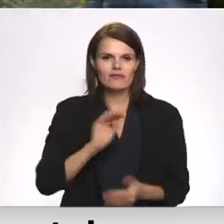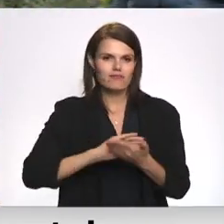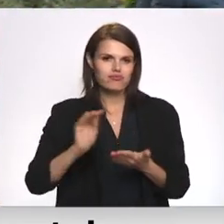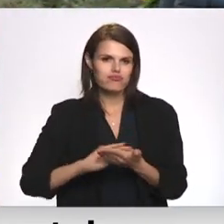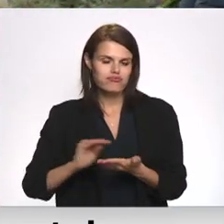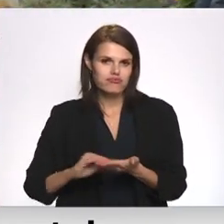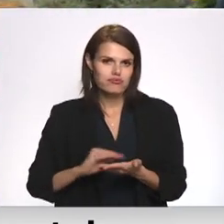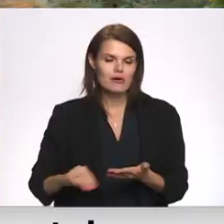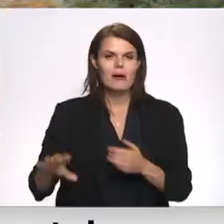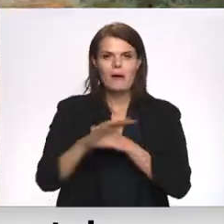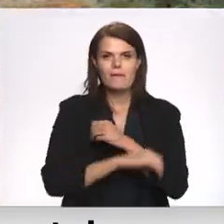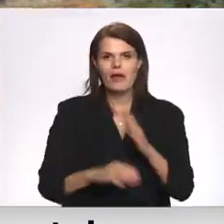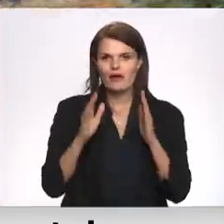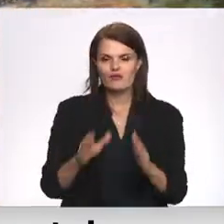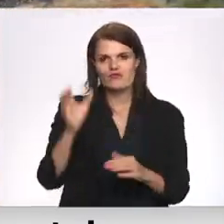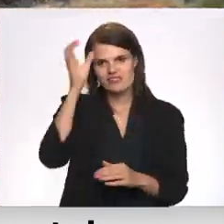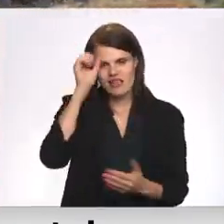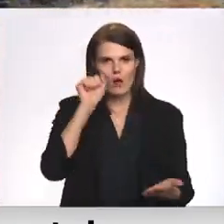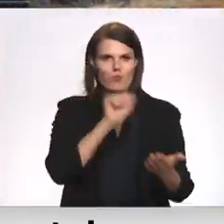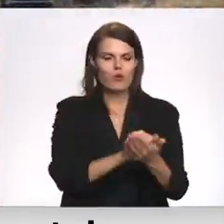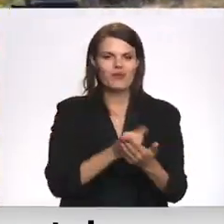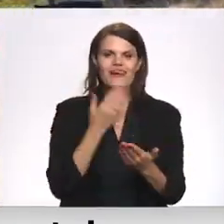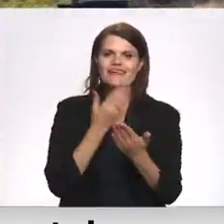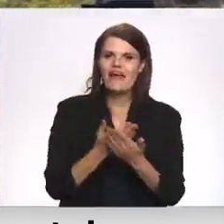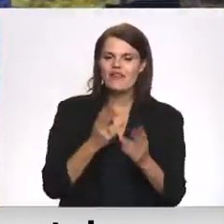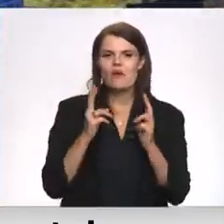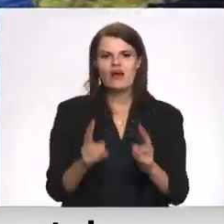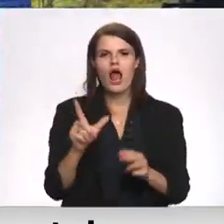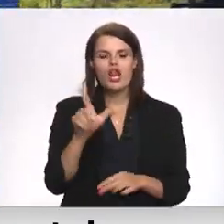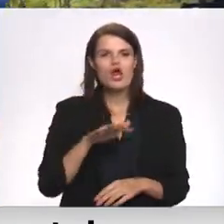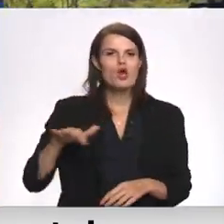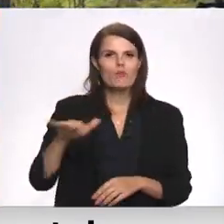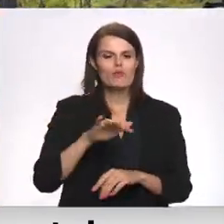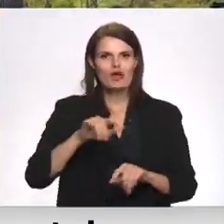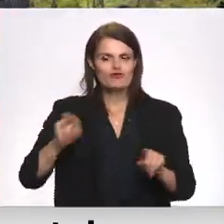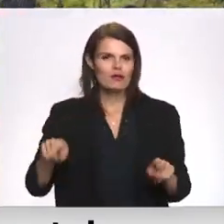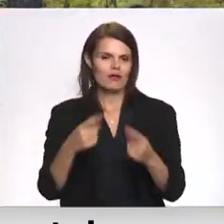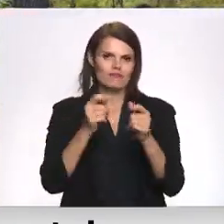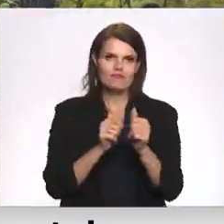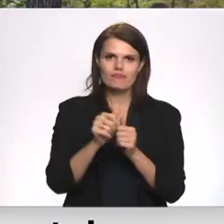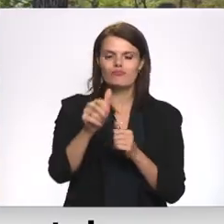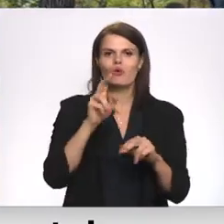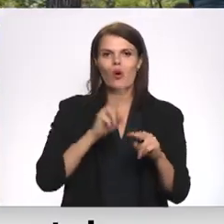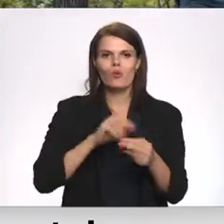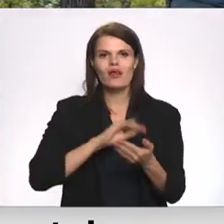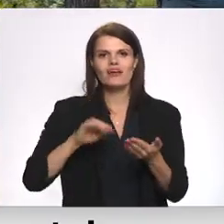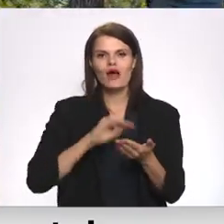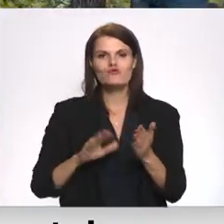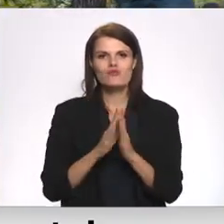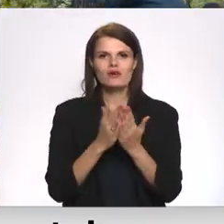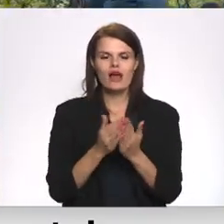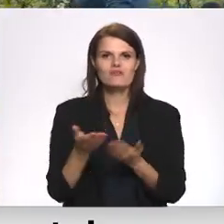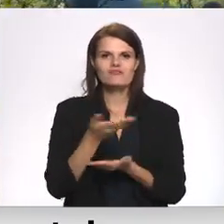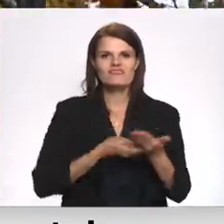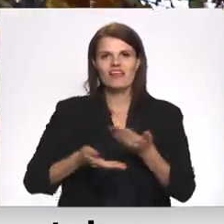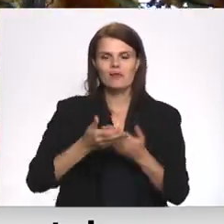Gala rezultātā taps zinātniskās publikācijas ieteikumi, kā lībiešu krastam tapt redzamākam, un rakstu krājums sadarbībā ar